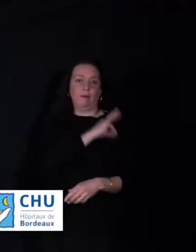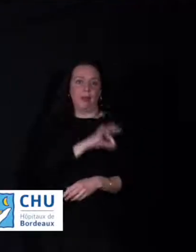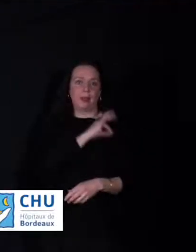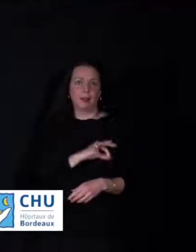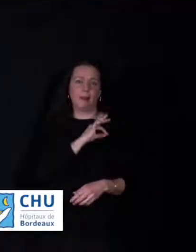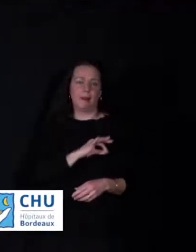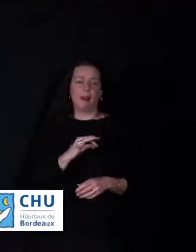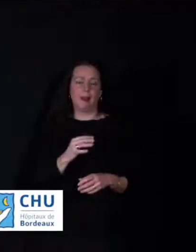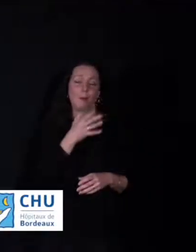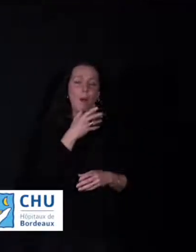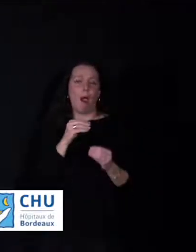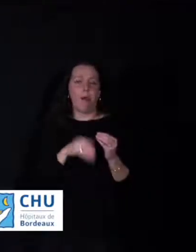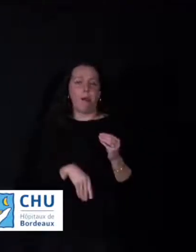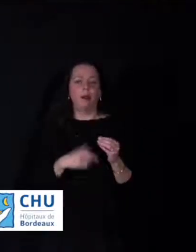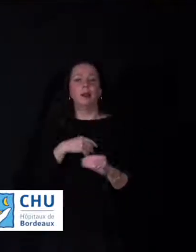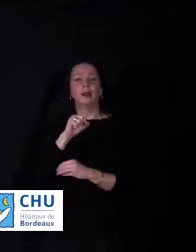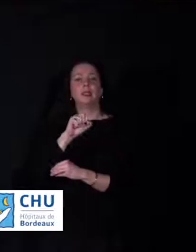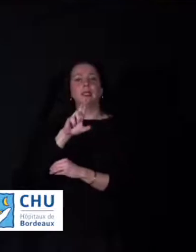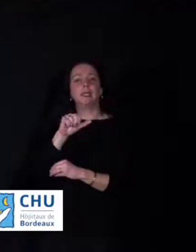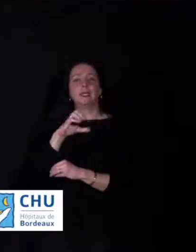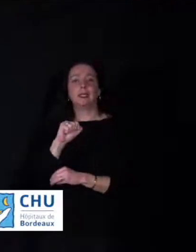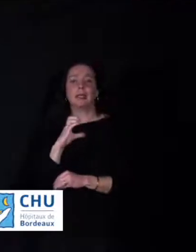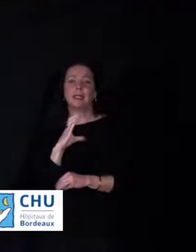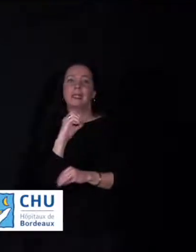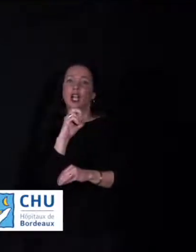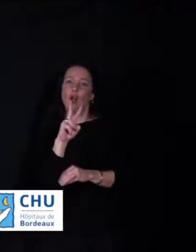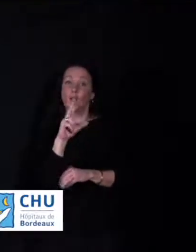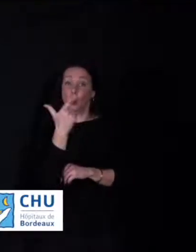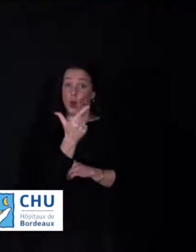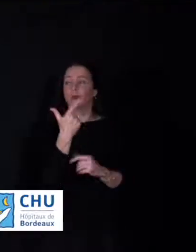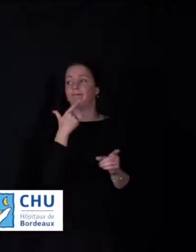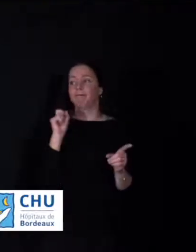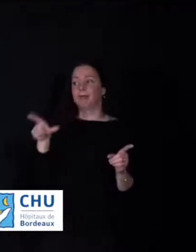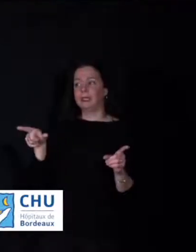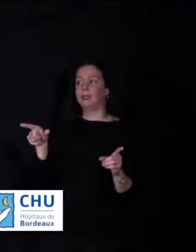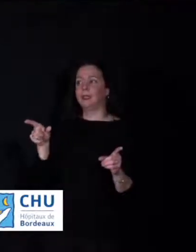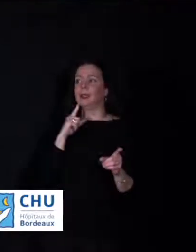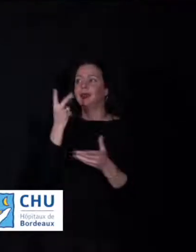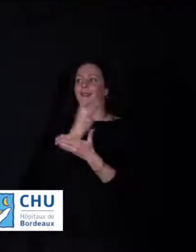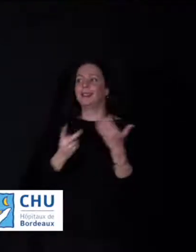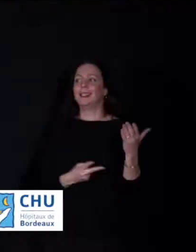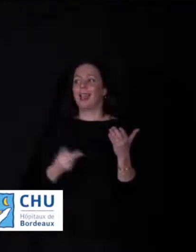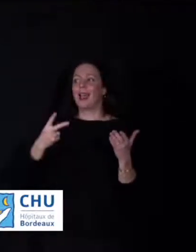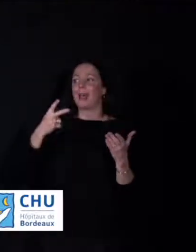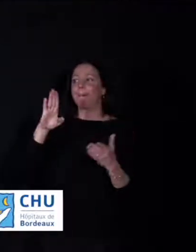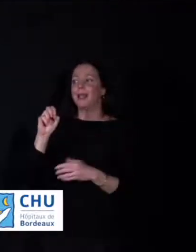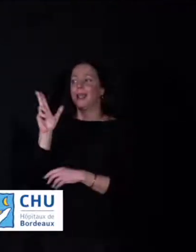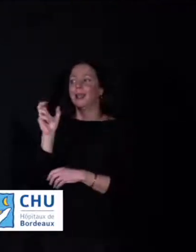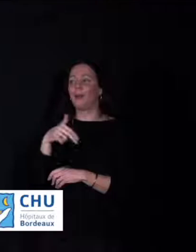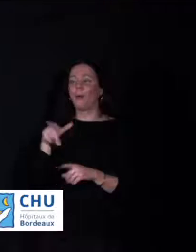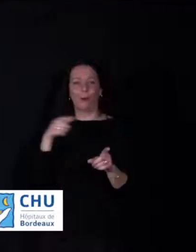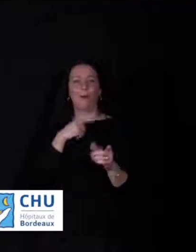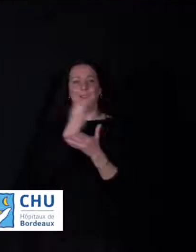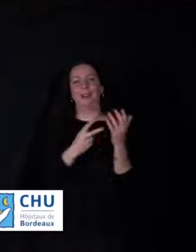du fameux SARS-CoV-2, représenté ici par Maude Bégon. Et ce fameux virus que vous